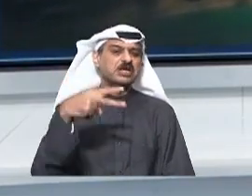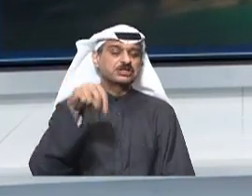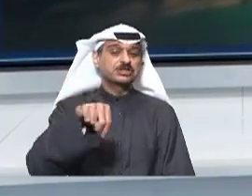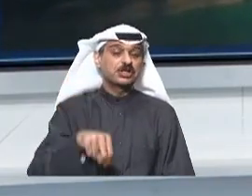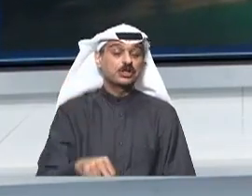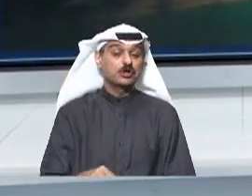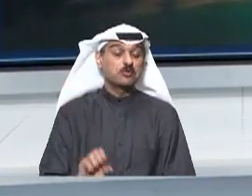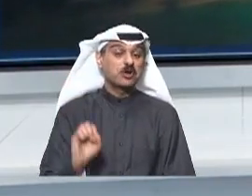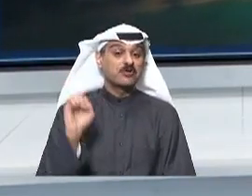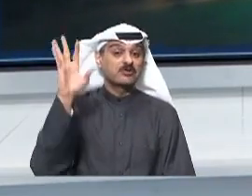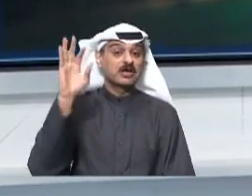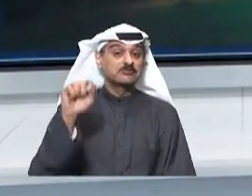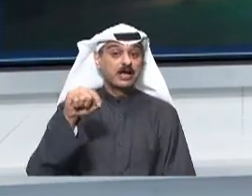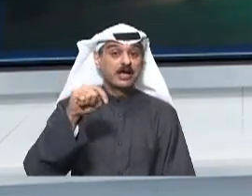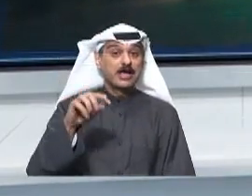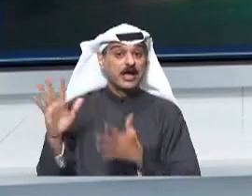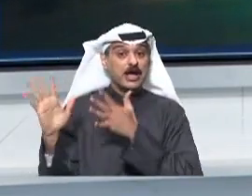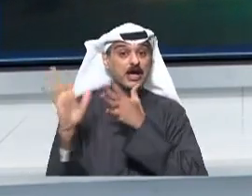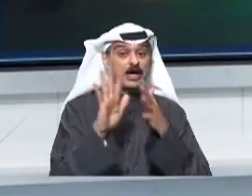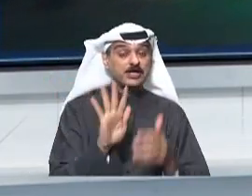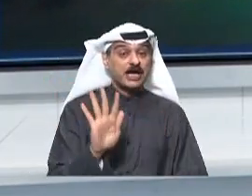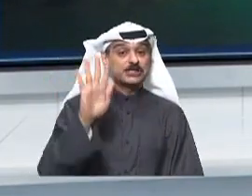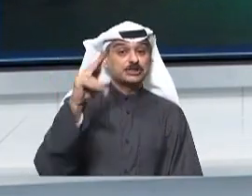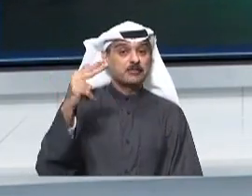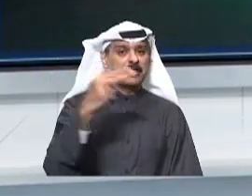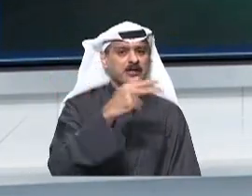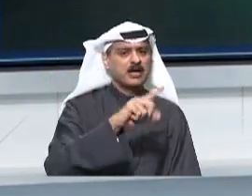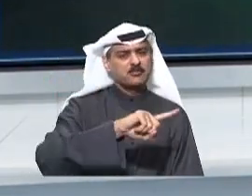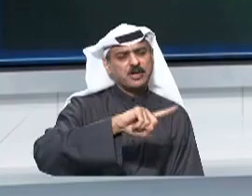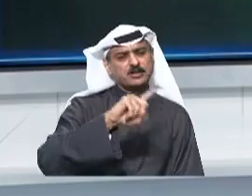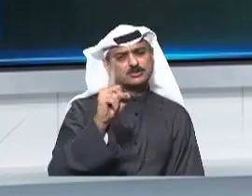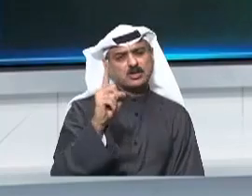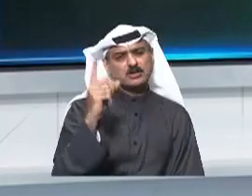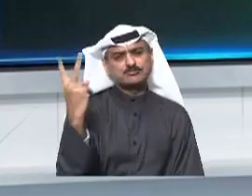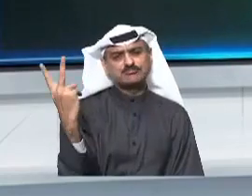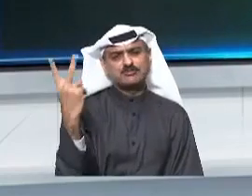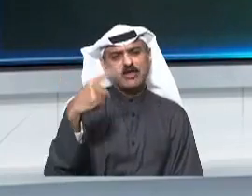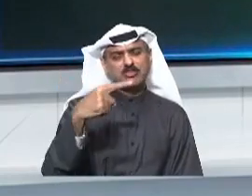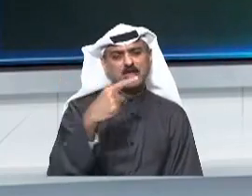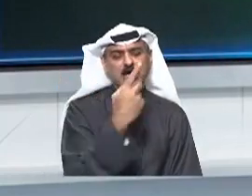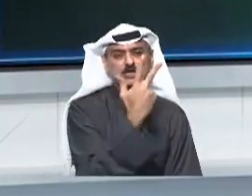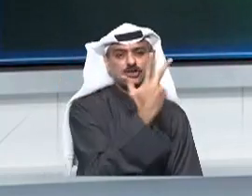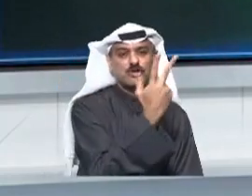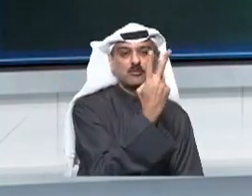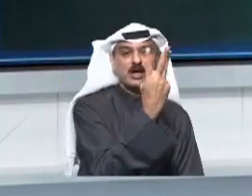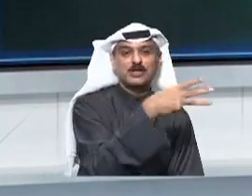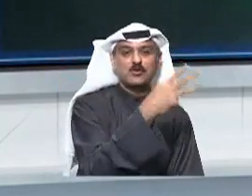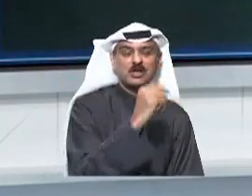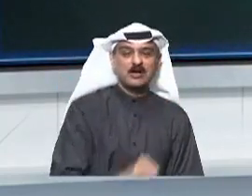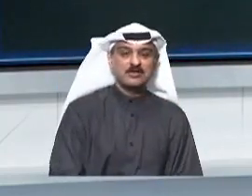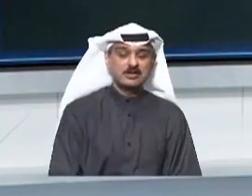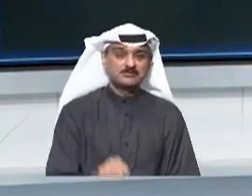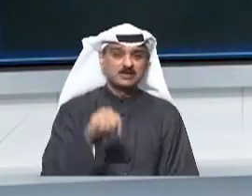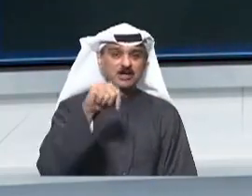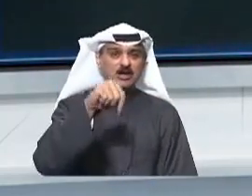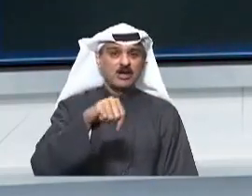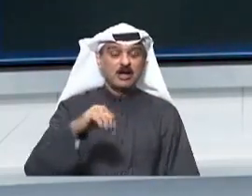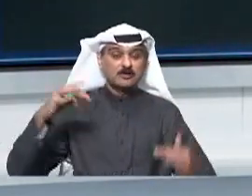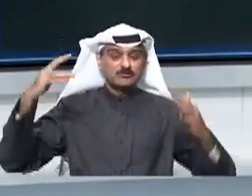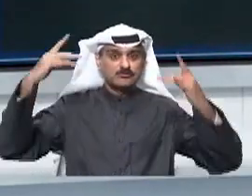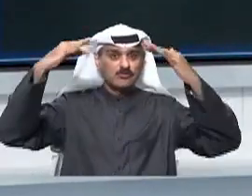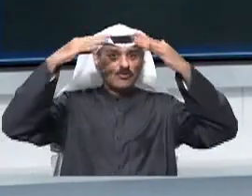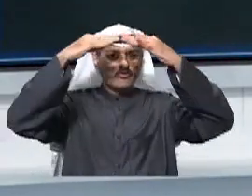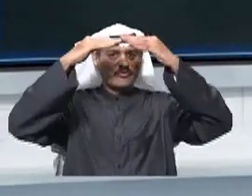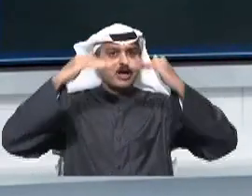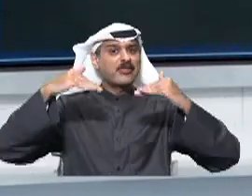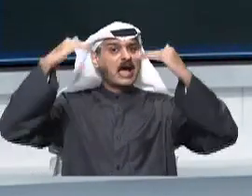وأيضا استمرار رياح الشمالية الغربية معانا سرعتها 12 إلى 38 كيلومتر بالساعة، وأيضا عبور السحب العالية على